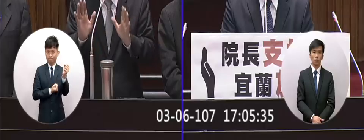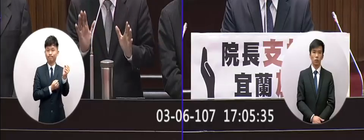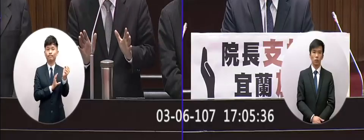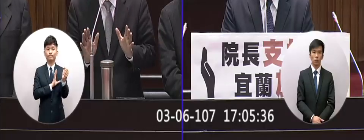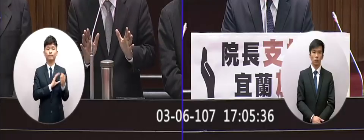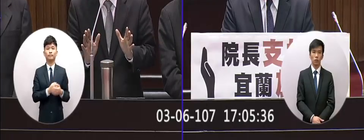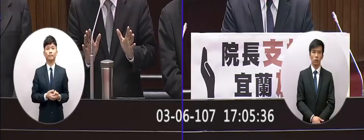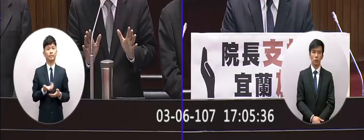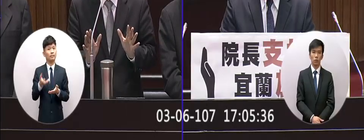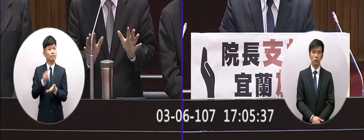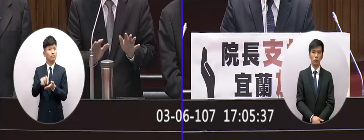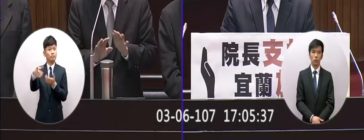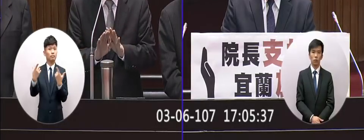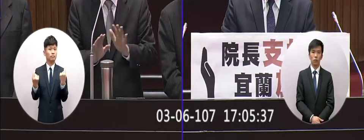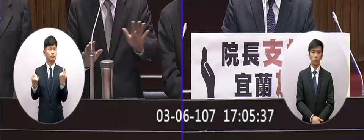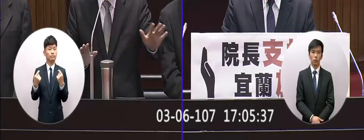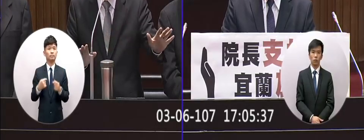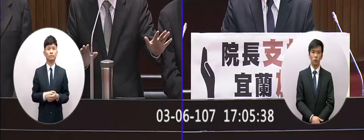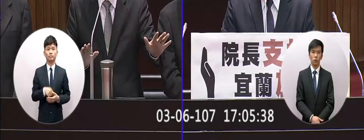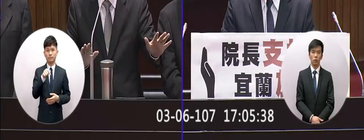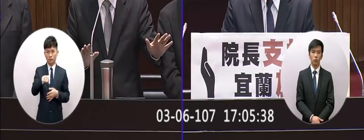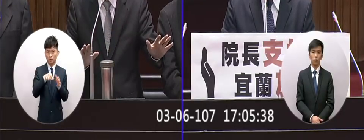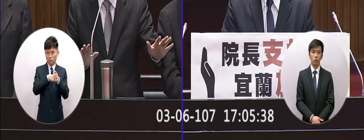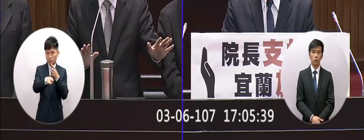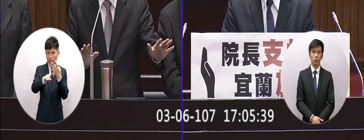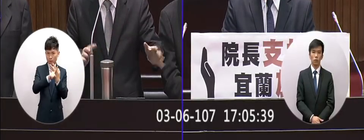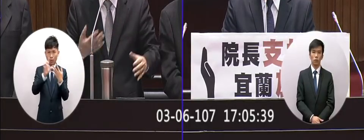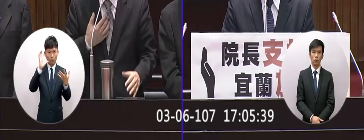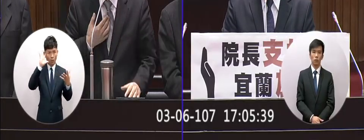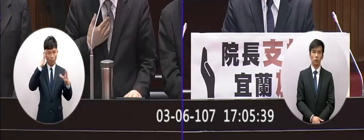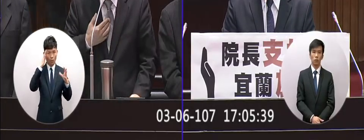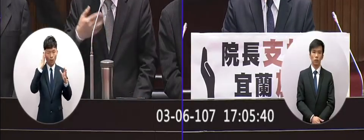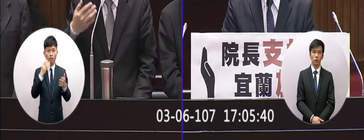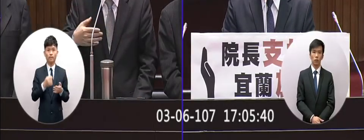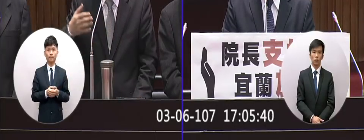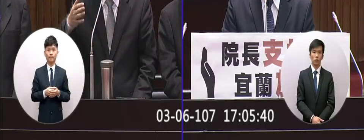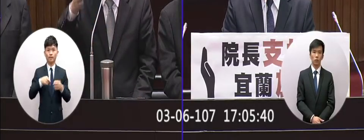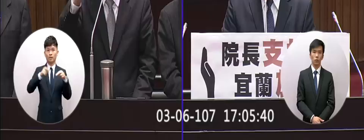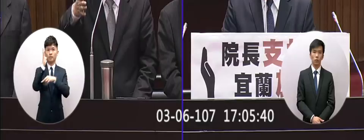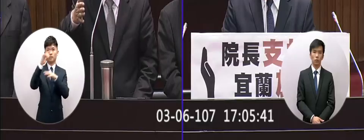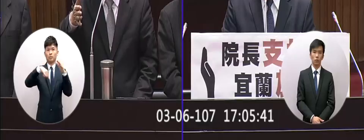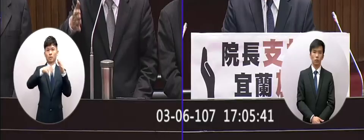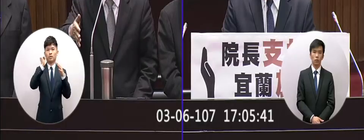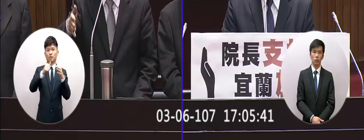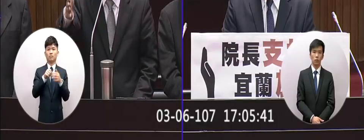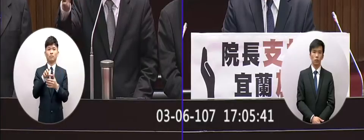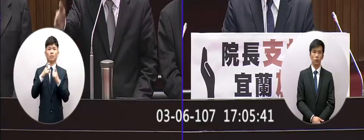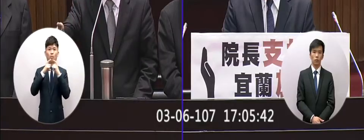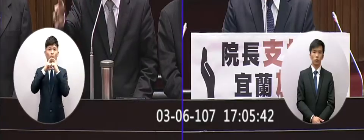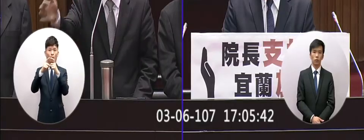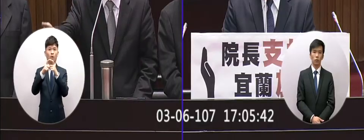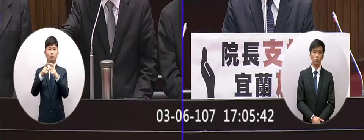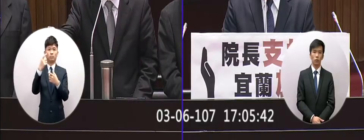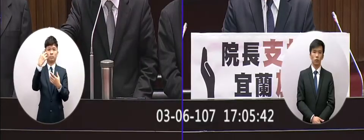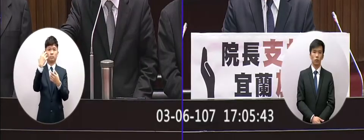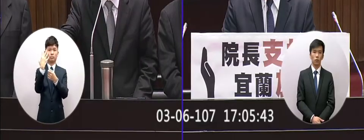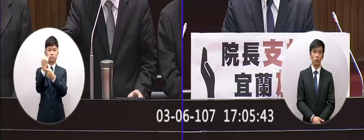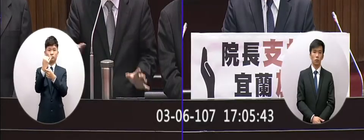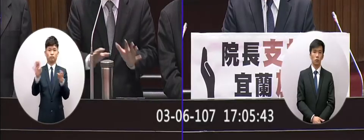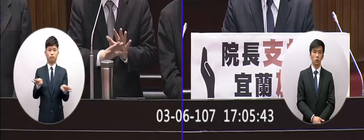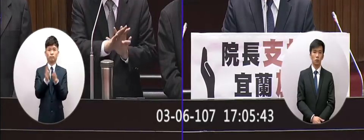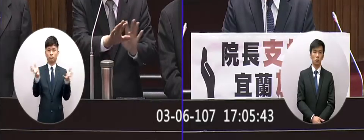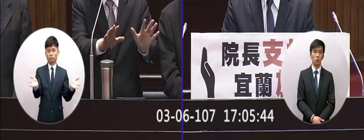一组我刚跟你报告了，因为这是属于专业的事情，是没有办法由行政院长跟你说答复说什么时候要动